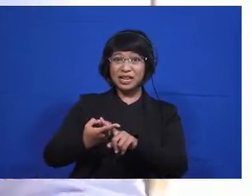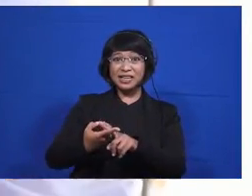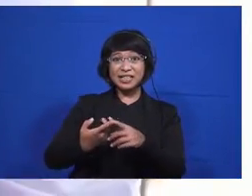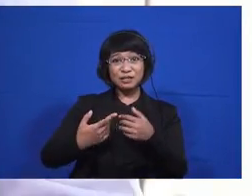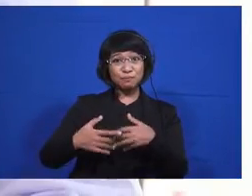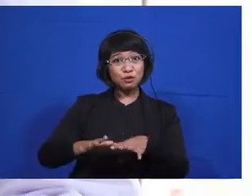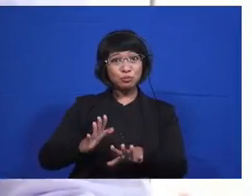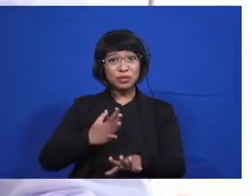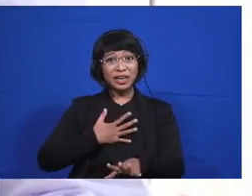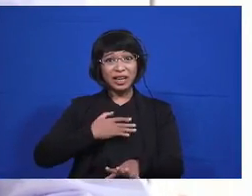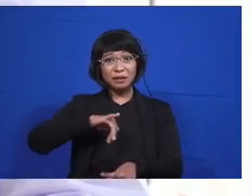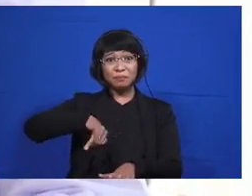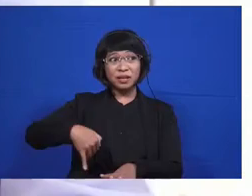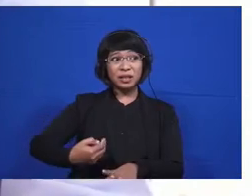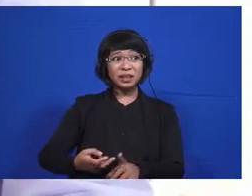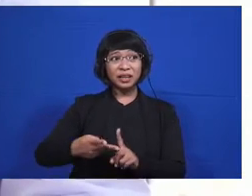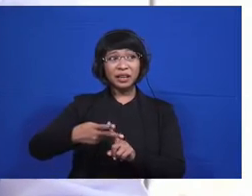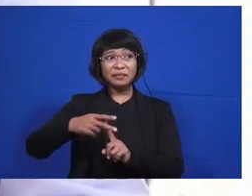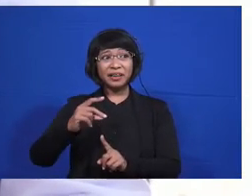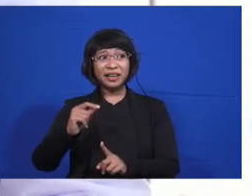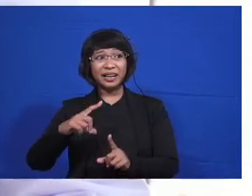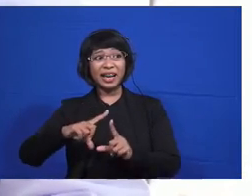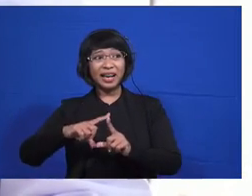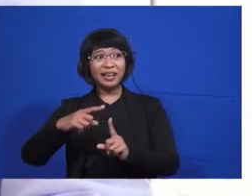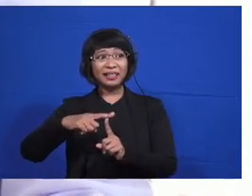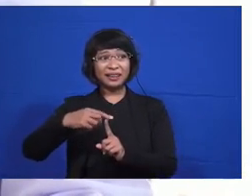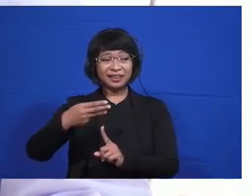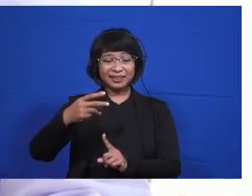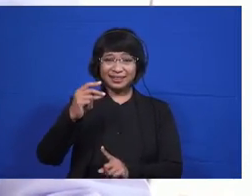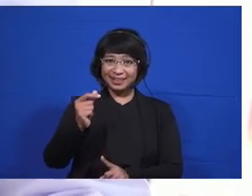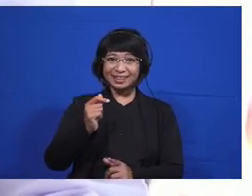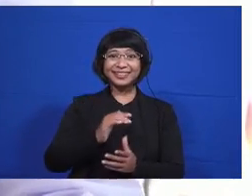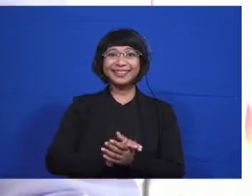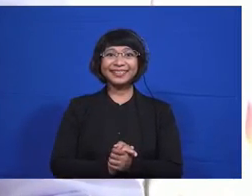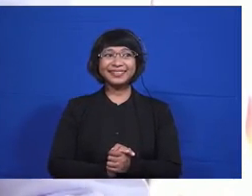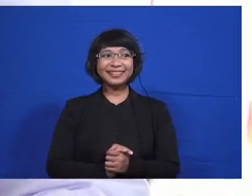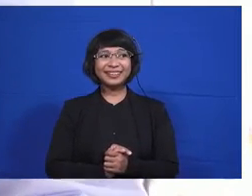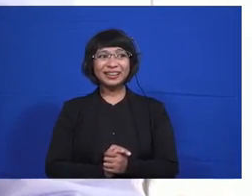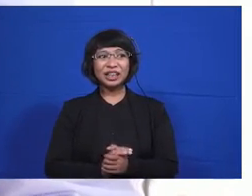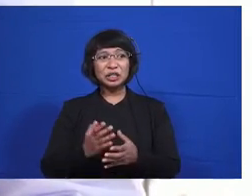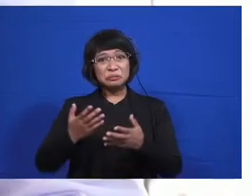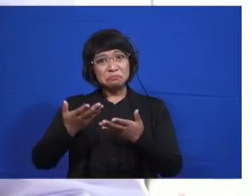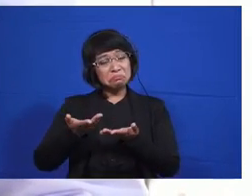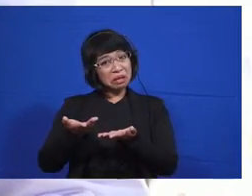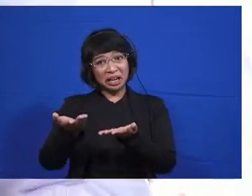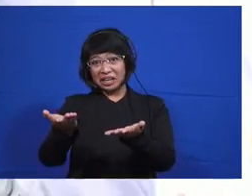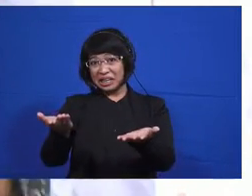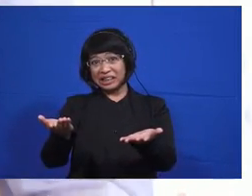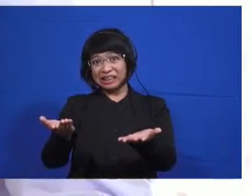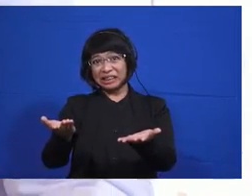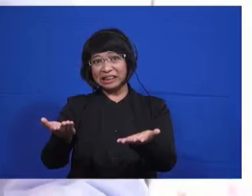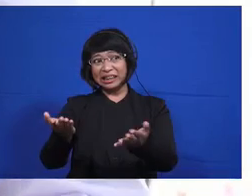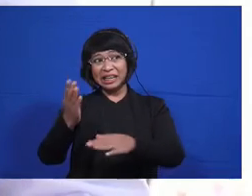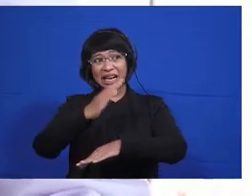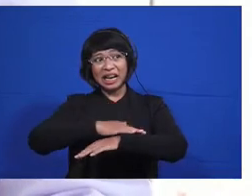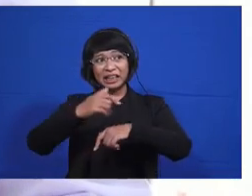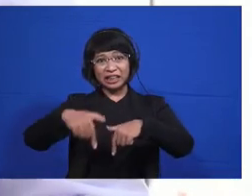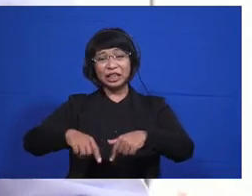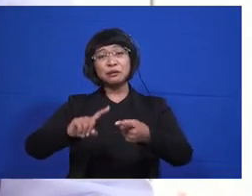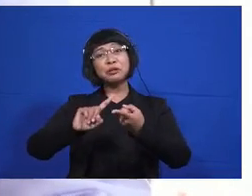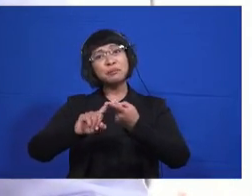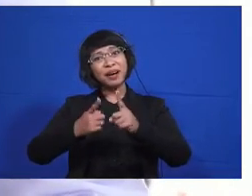Mereka sempat mengantarkan saya ke Tor, dan mereka hari ini menemani saya juga di